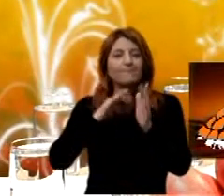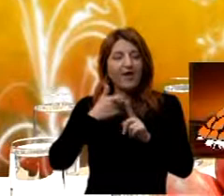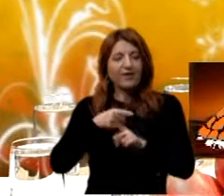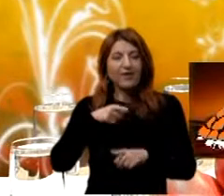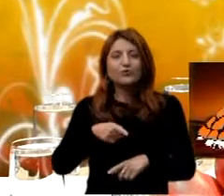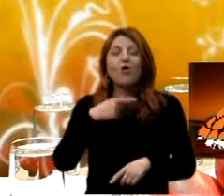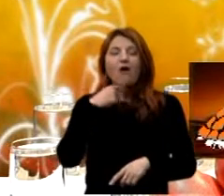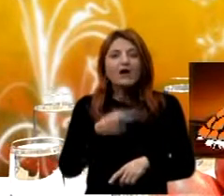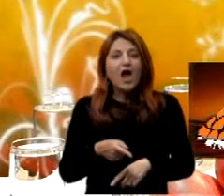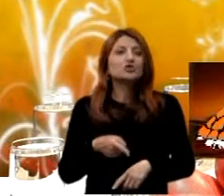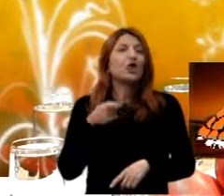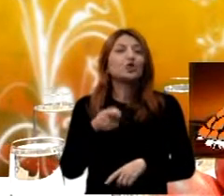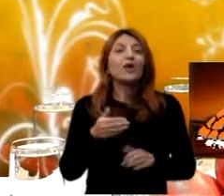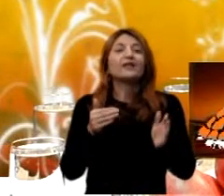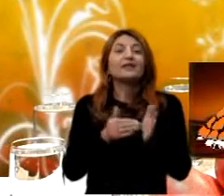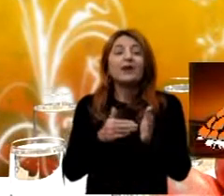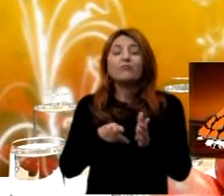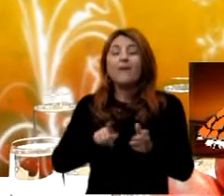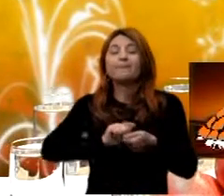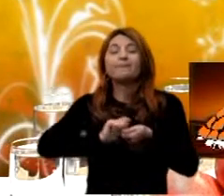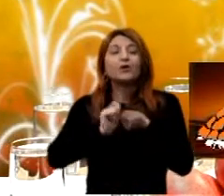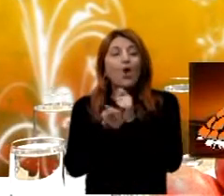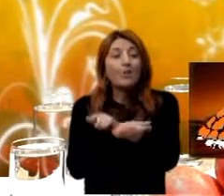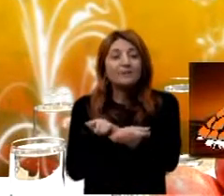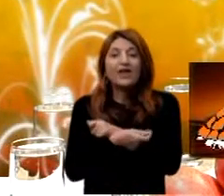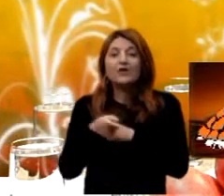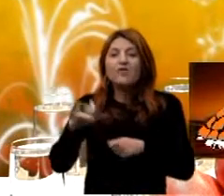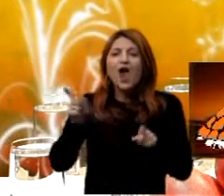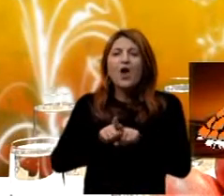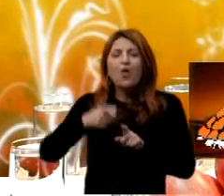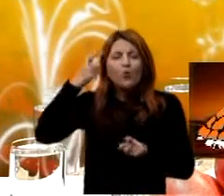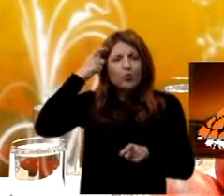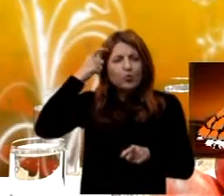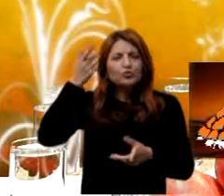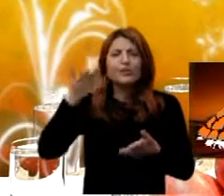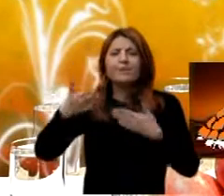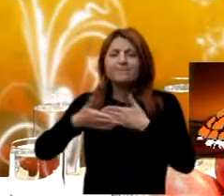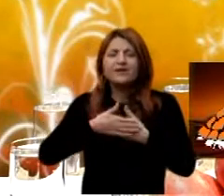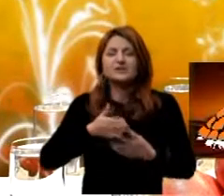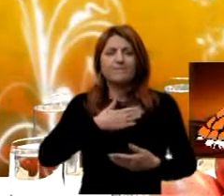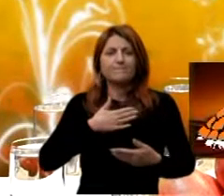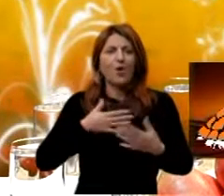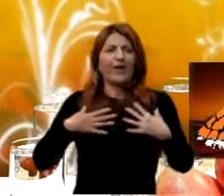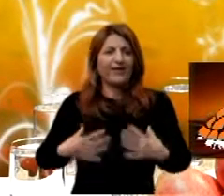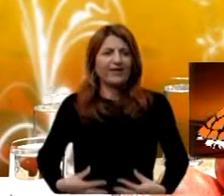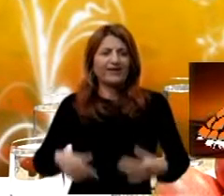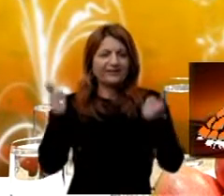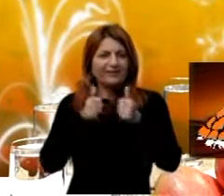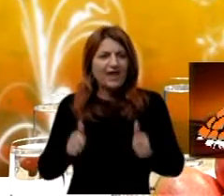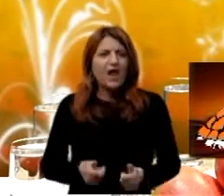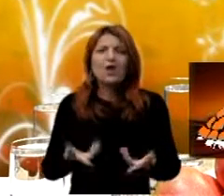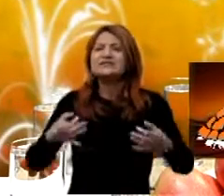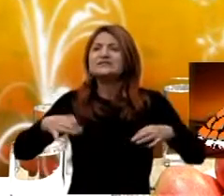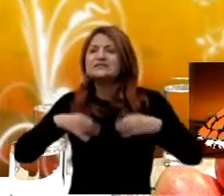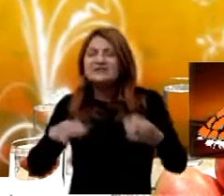je ono nešto što bi mi trebali promijeniti, pristup, kulturni pristup i svom tijelu, i zdravstvu, i osobama koje